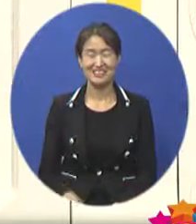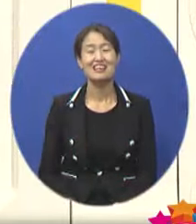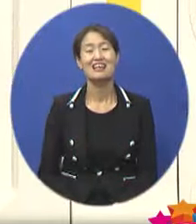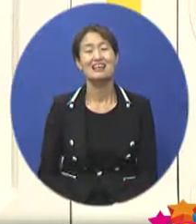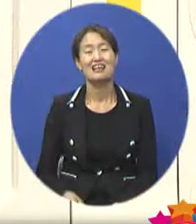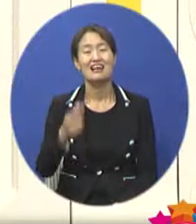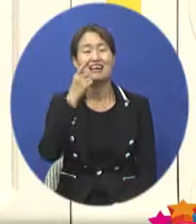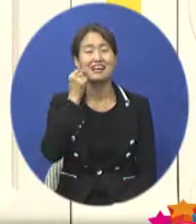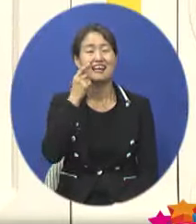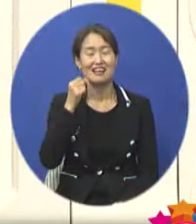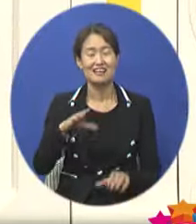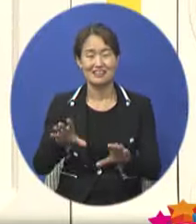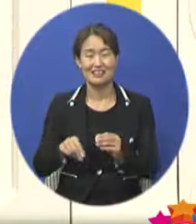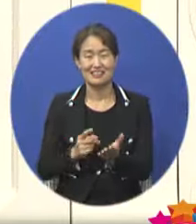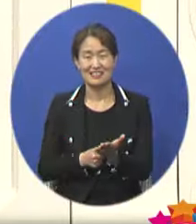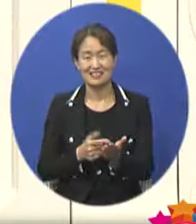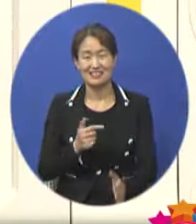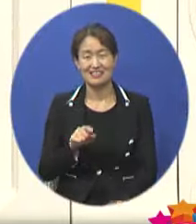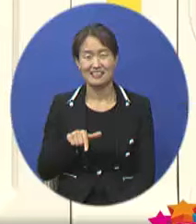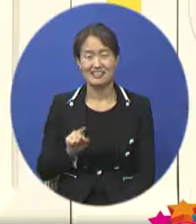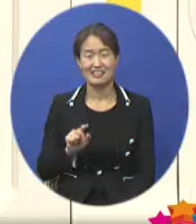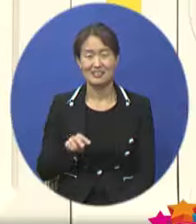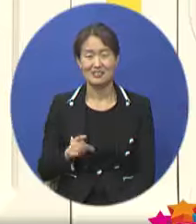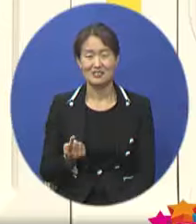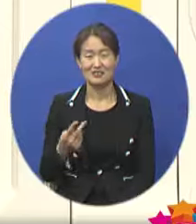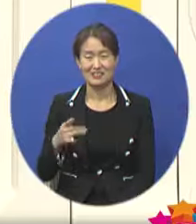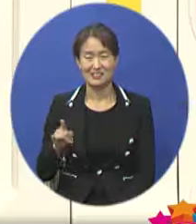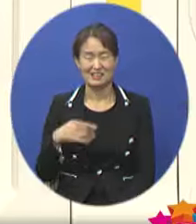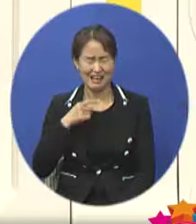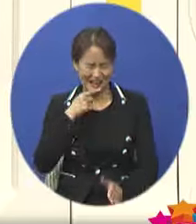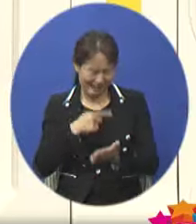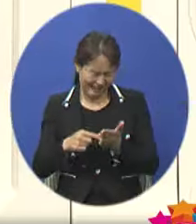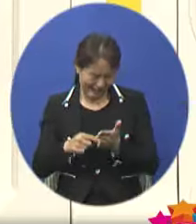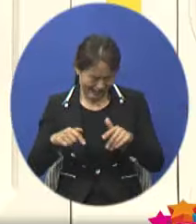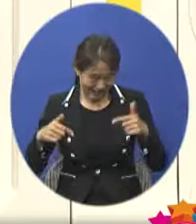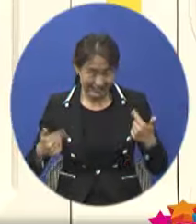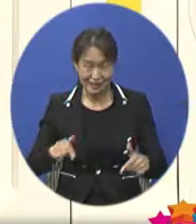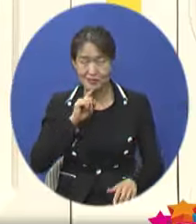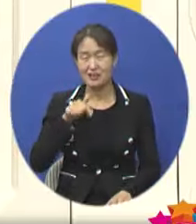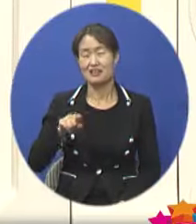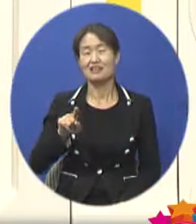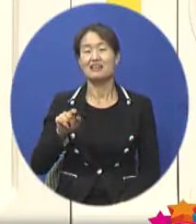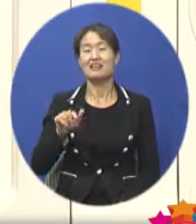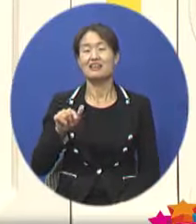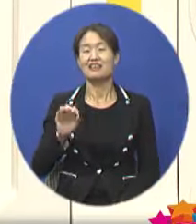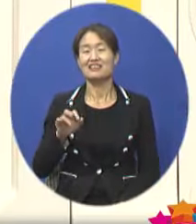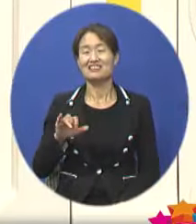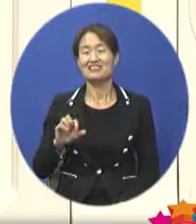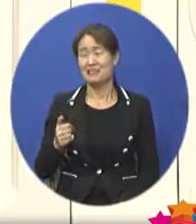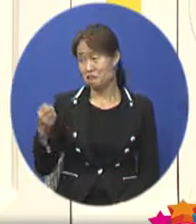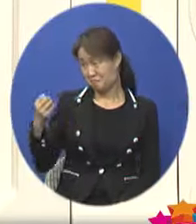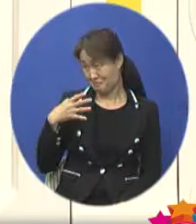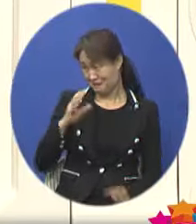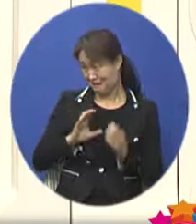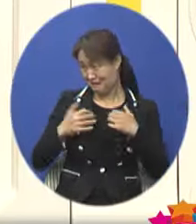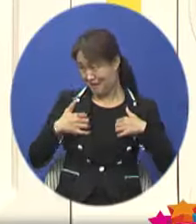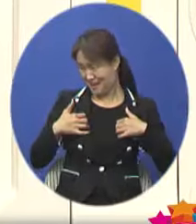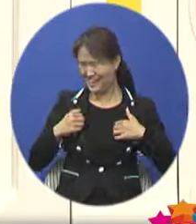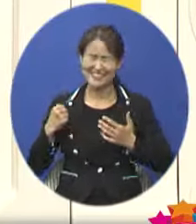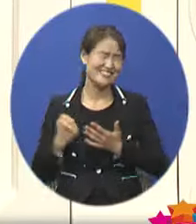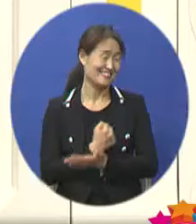그래요. 알겠어요. 총리. 그래요. 나가서네. 알겠어요. 자기가 손해 봤다고. 네. 우리 강진 씨가 얘기해 주셨으면 더 재밌었을 거. 조금